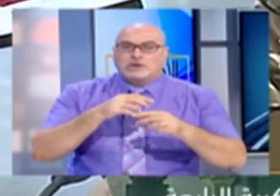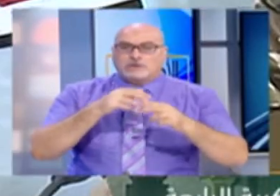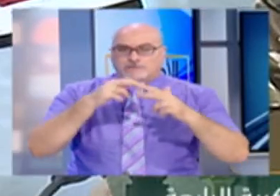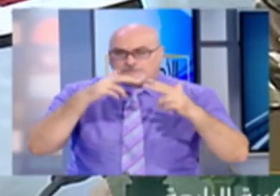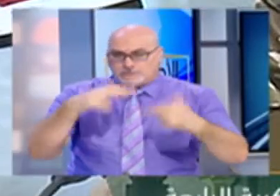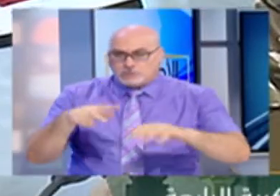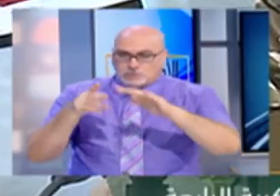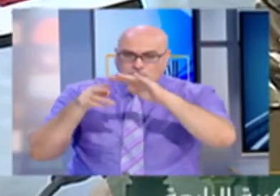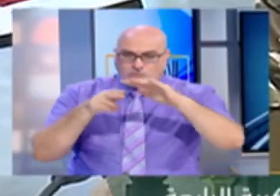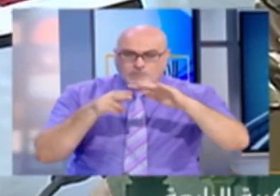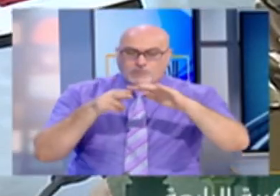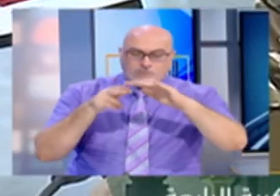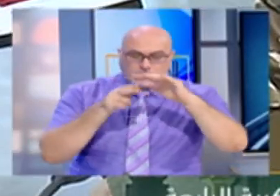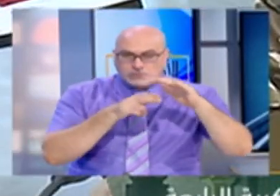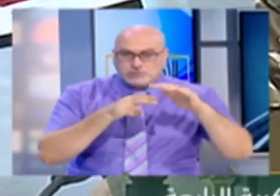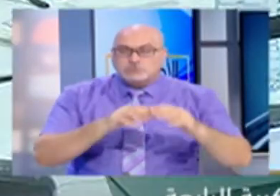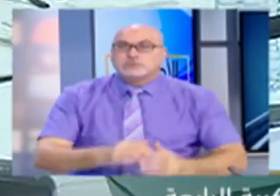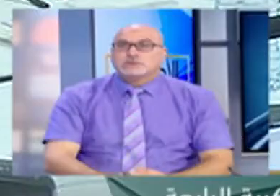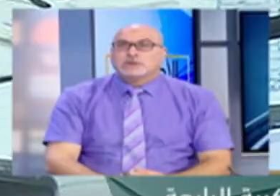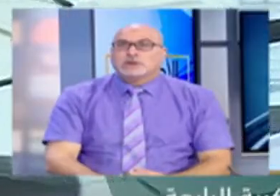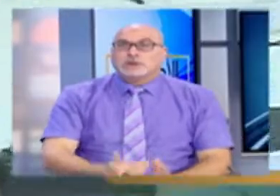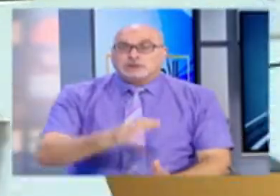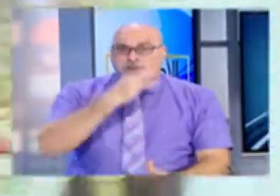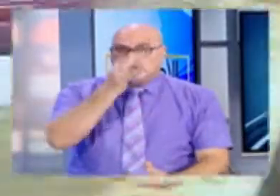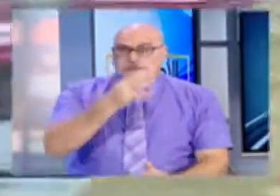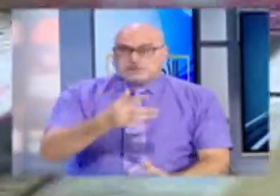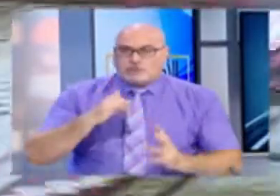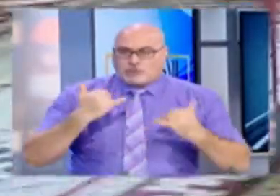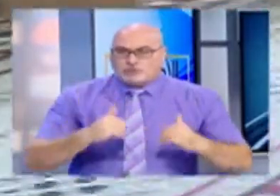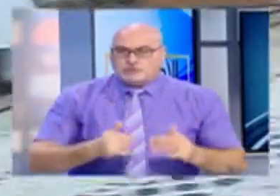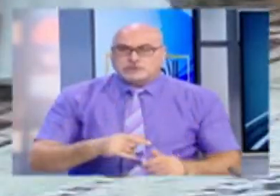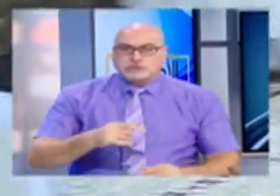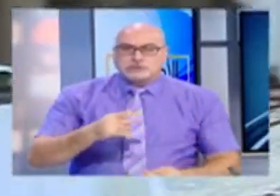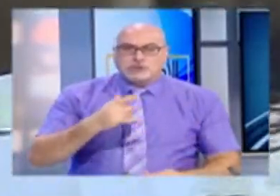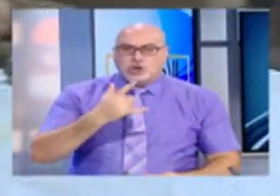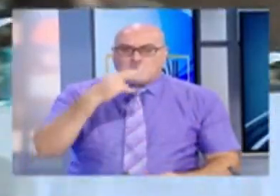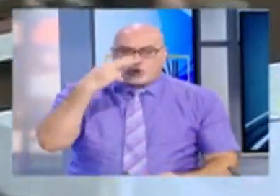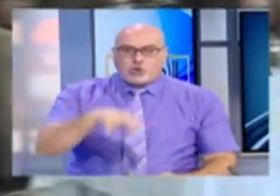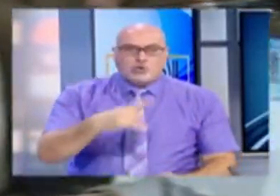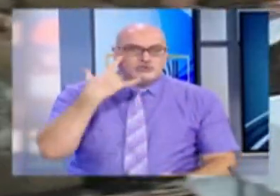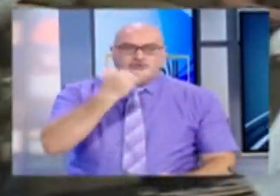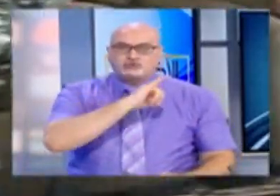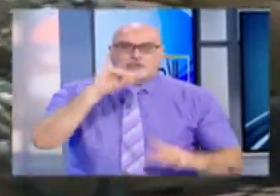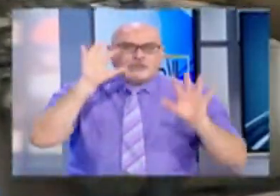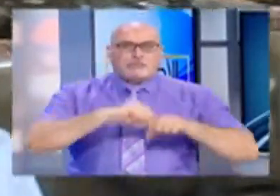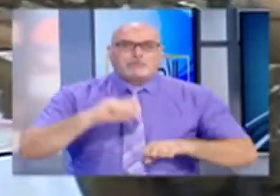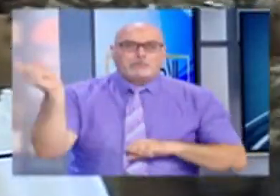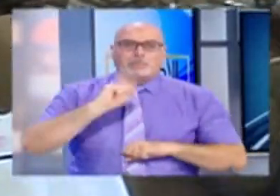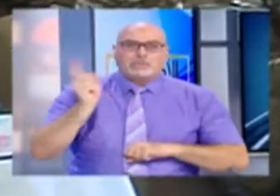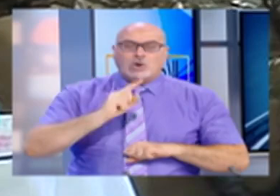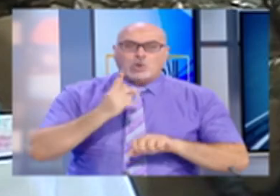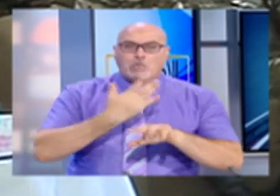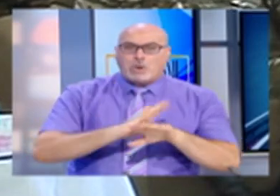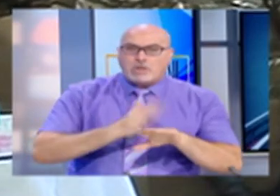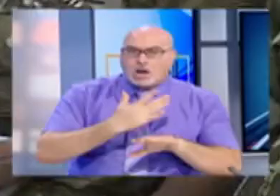الناحية العسكرية الرابعة، شدد على أن الجزائر لا ولن تقبل أي تهديد أو